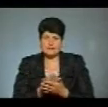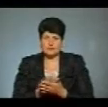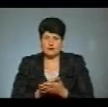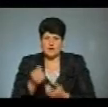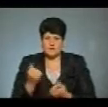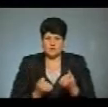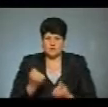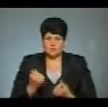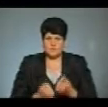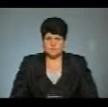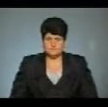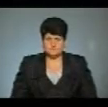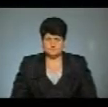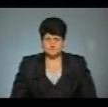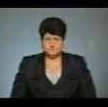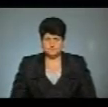автомобіль.